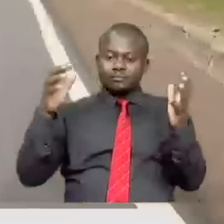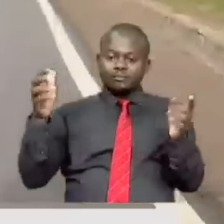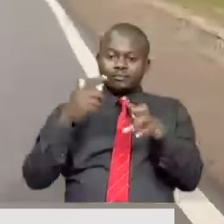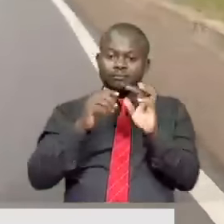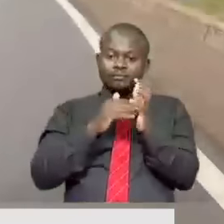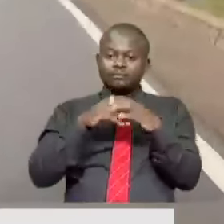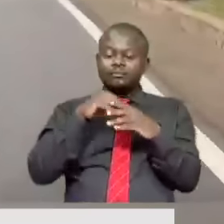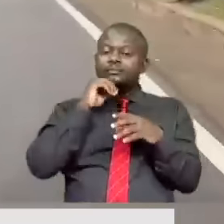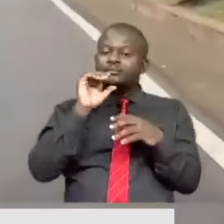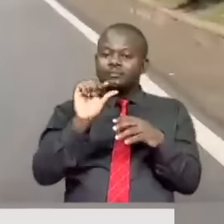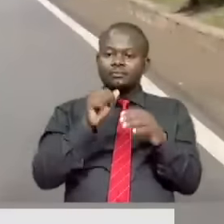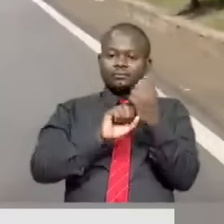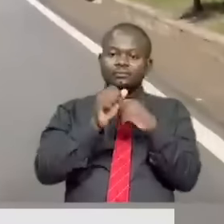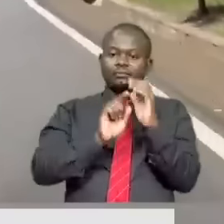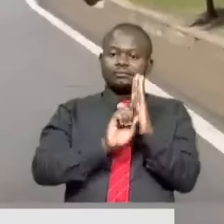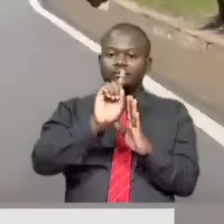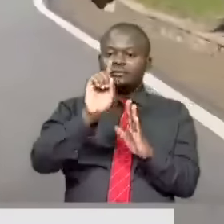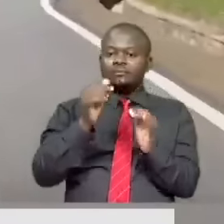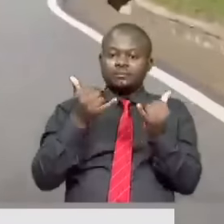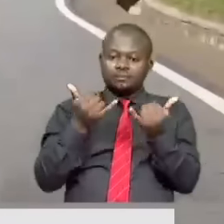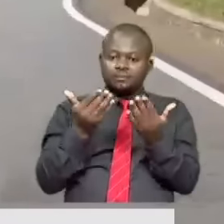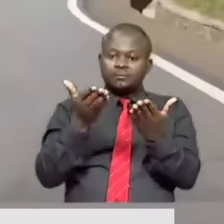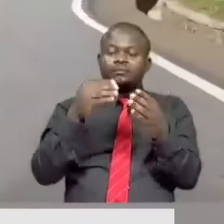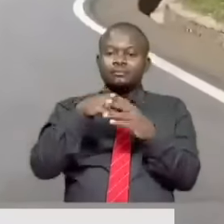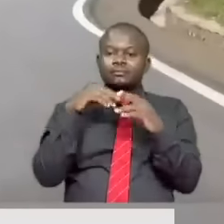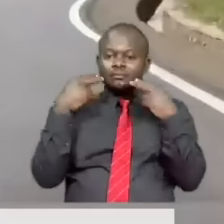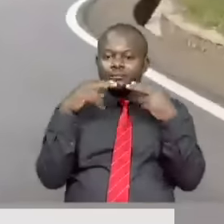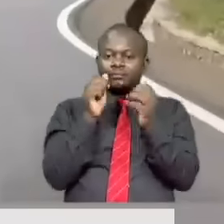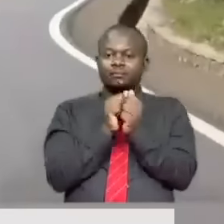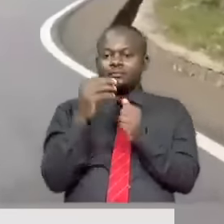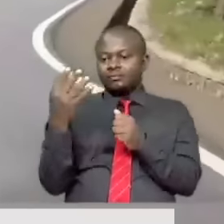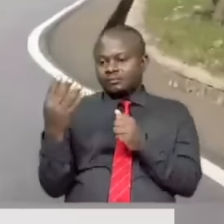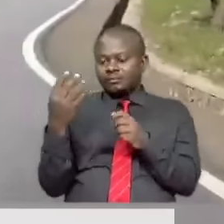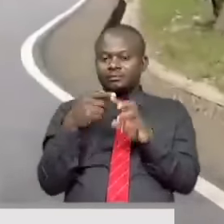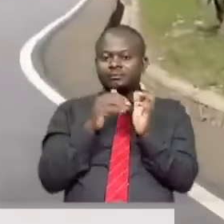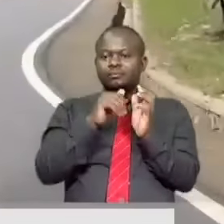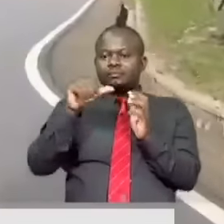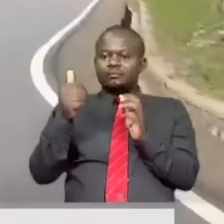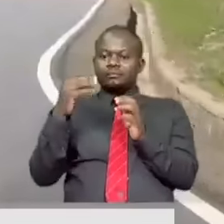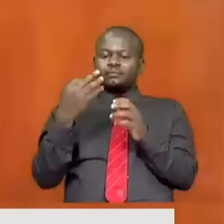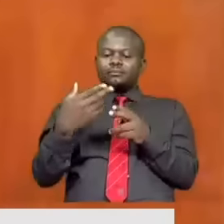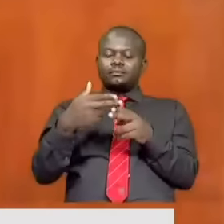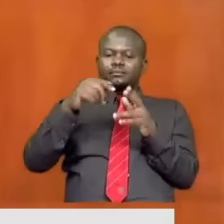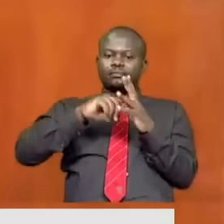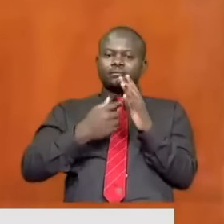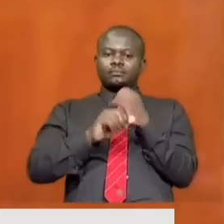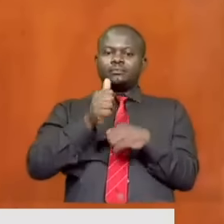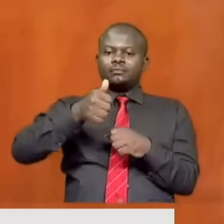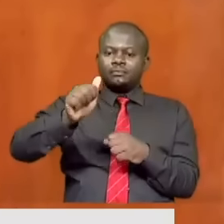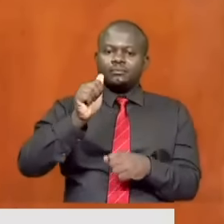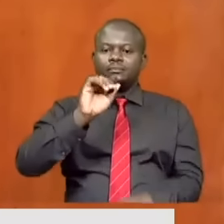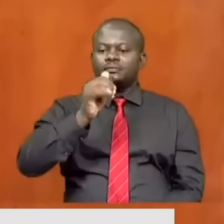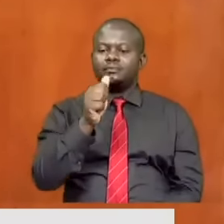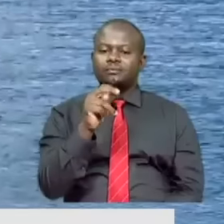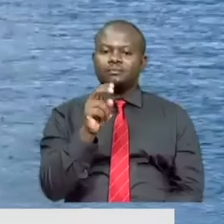muto mu bikorwa by'iterambere. Uko ungana uko urimo amahoteli 18, hakaba n'andi 3 ngo yenda gutangira imirimo. Janvier